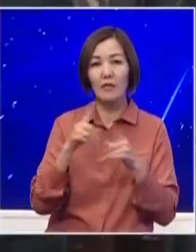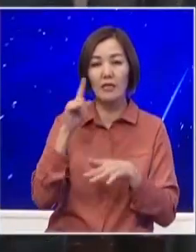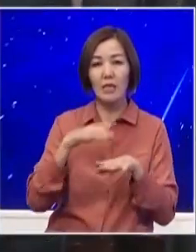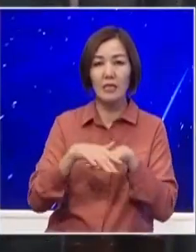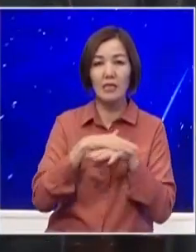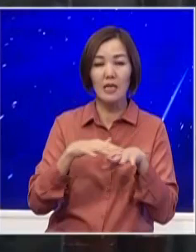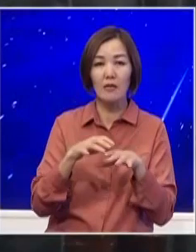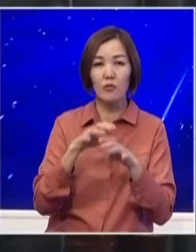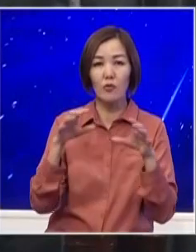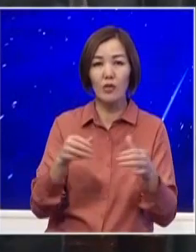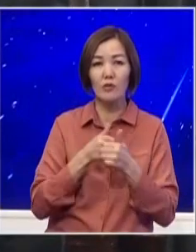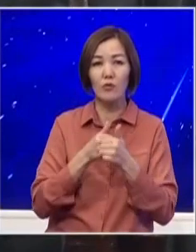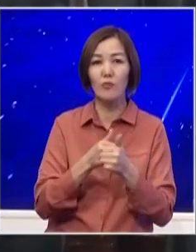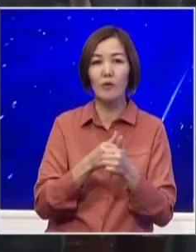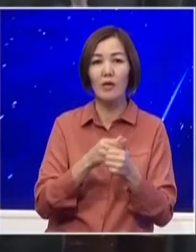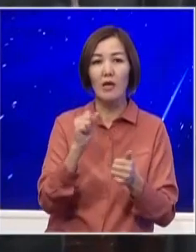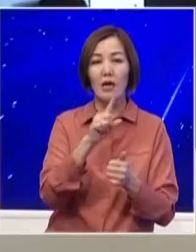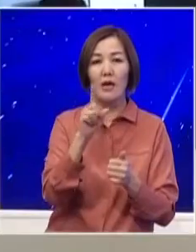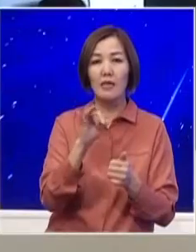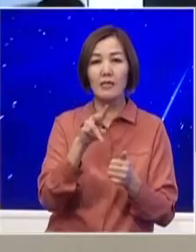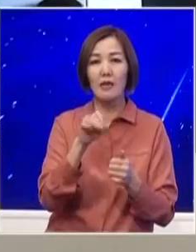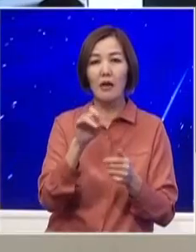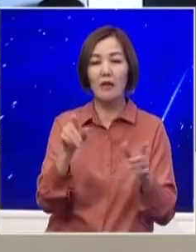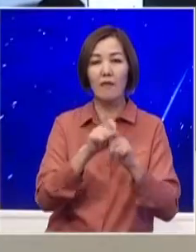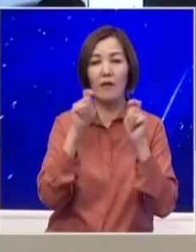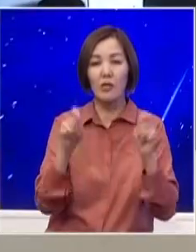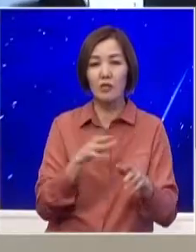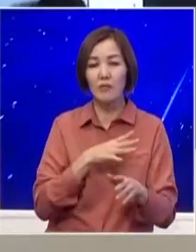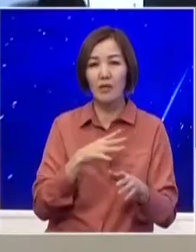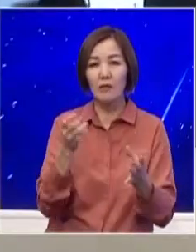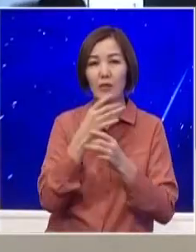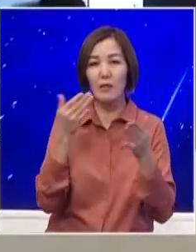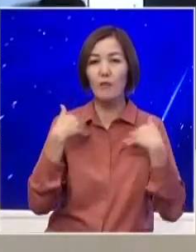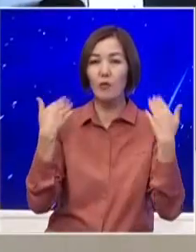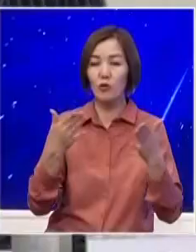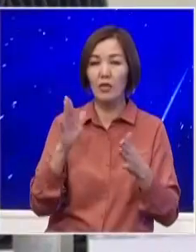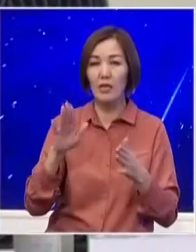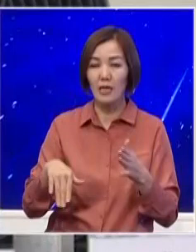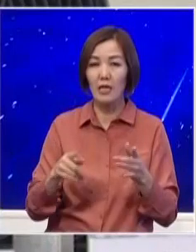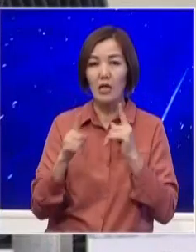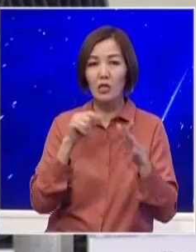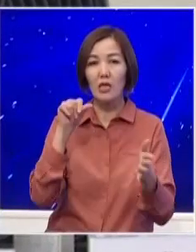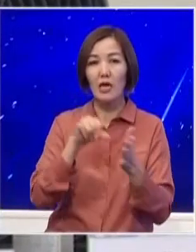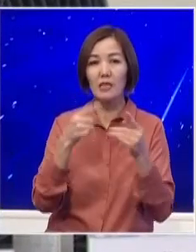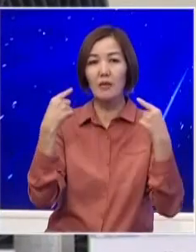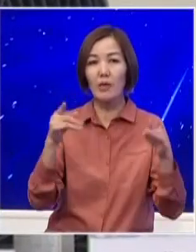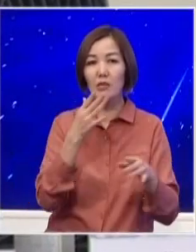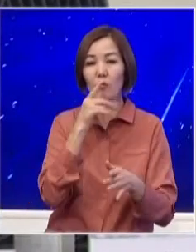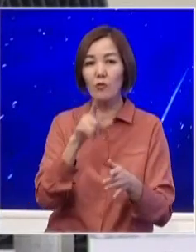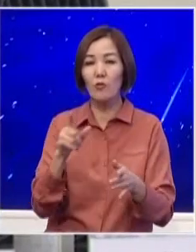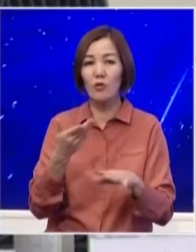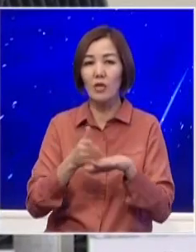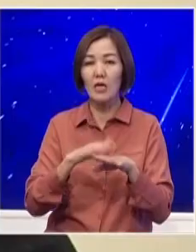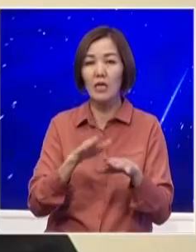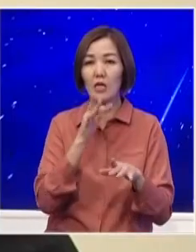ассамблеясы төрағасының орынбасары Марат Әзілханов ашып, барша отандастарды мерекемен құттықтады. Артынша жиынға қатысушы өзге ұлттар қиын қыстау